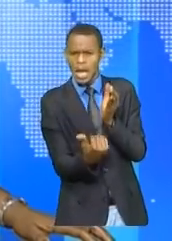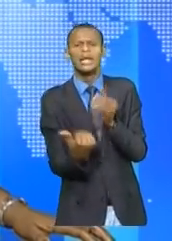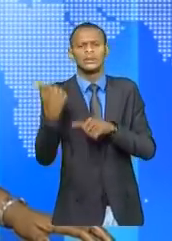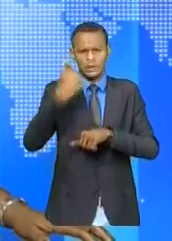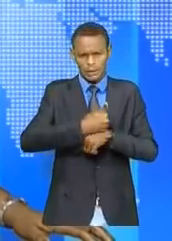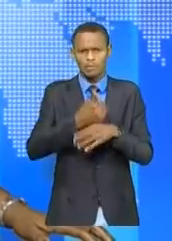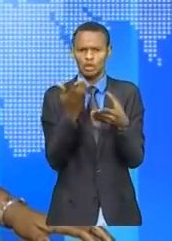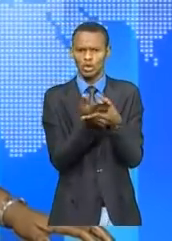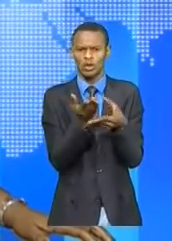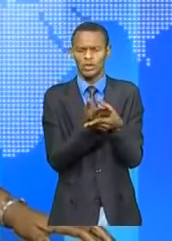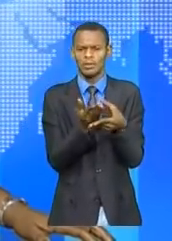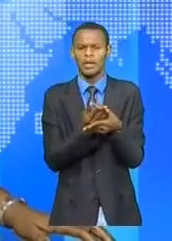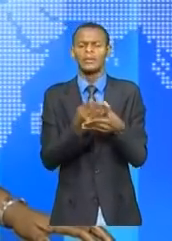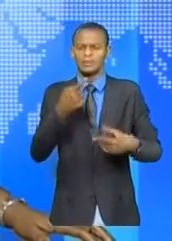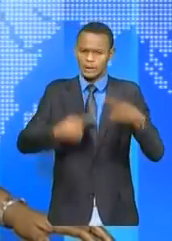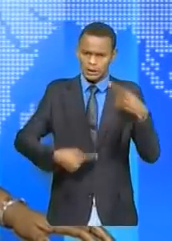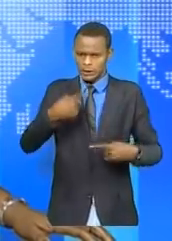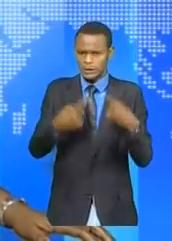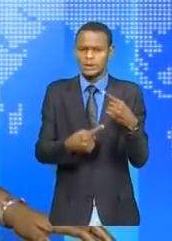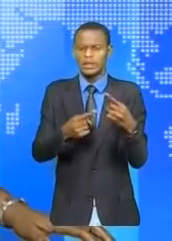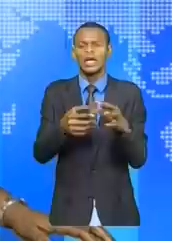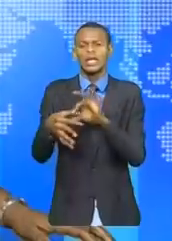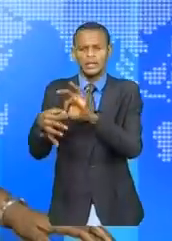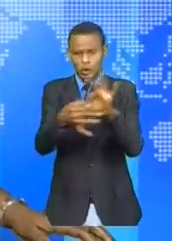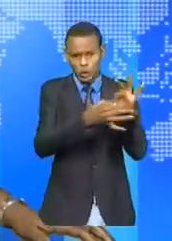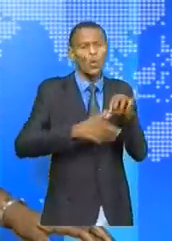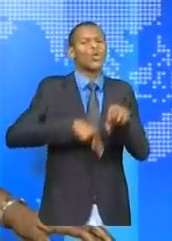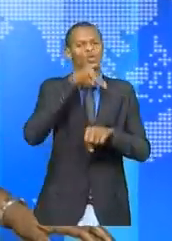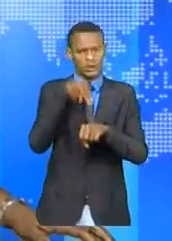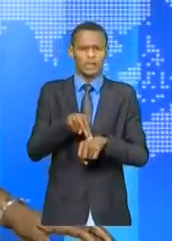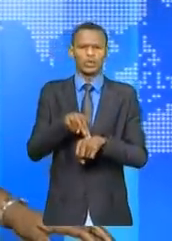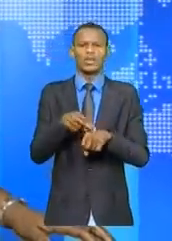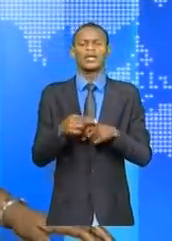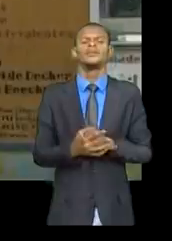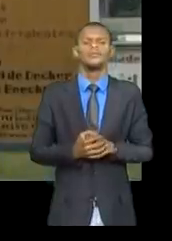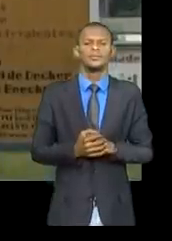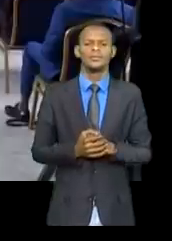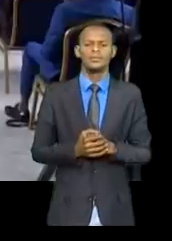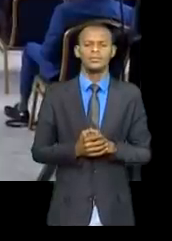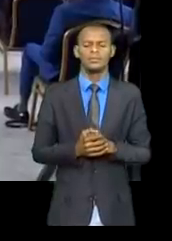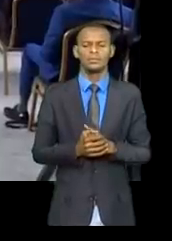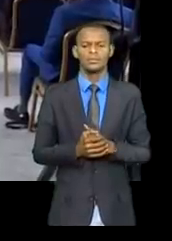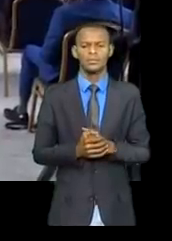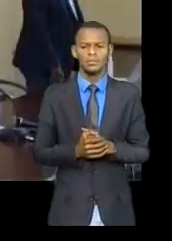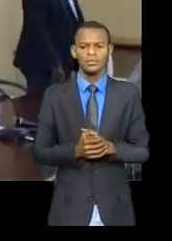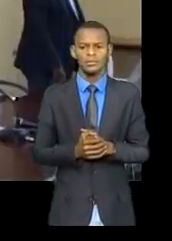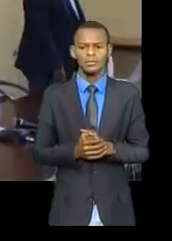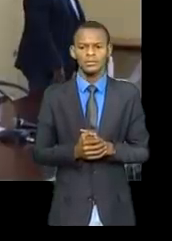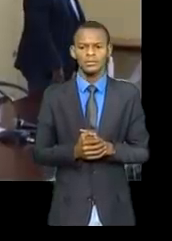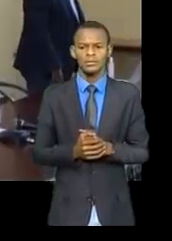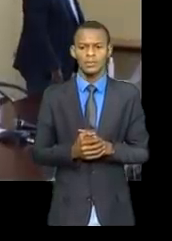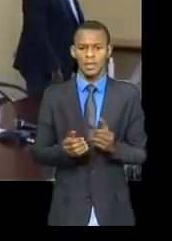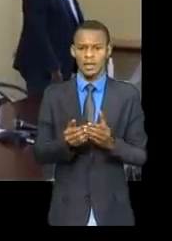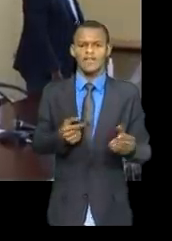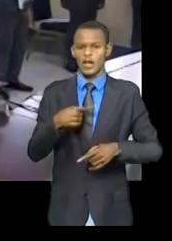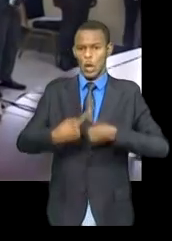Mbadou-Panzou, dans le cadre d'une concertation nationale. Mata Serge pour le reportage. Une minute de silence a été observée en